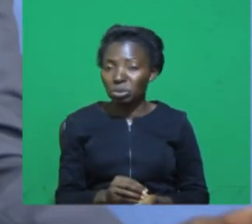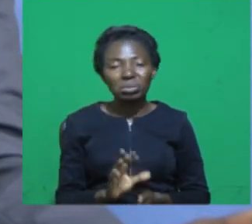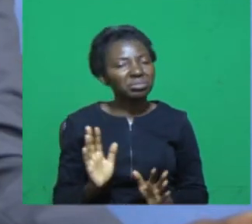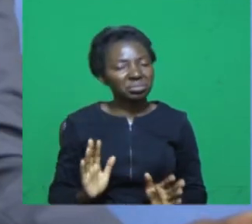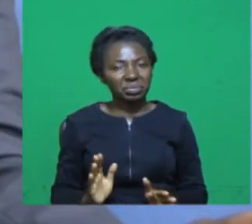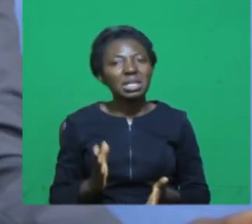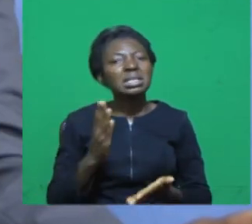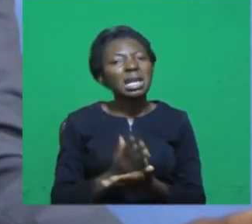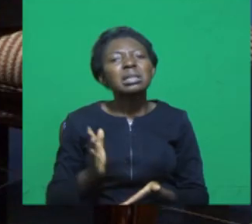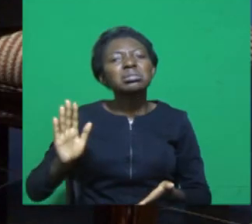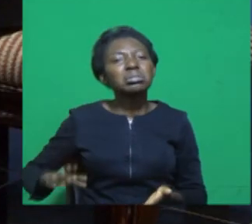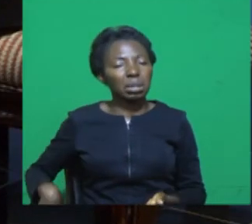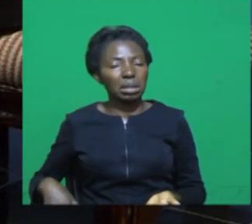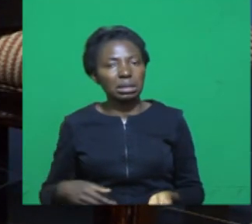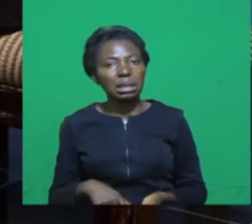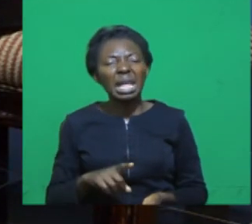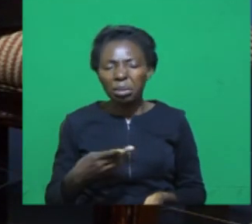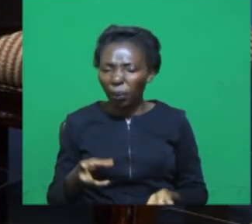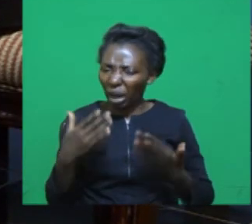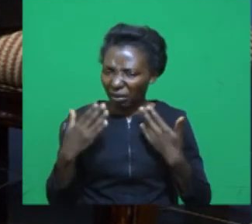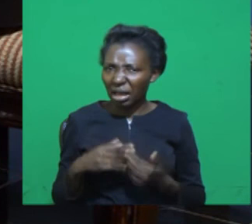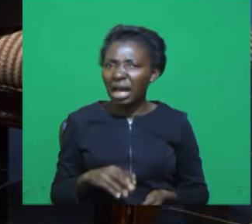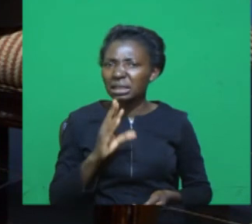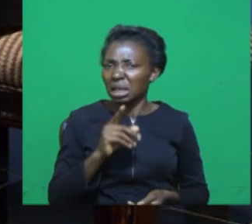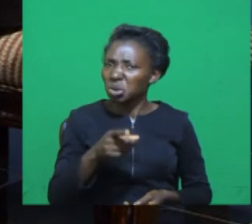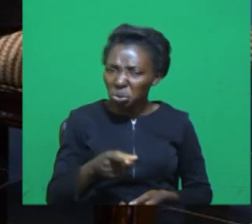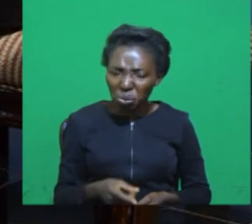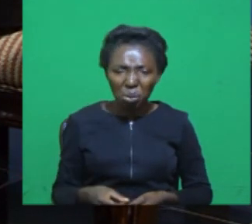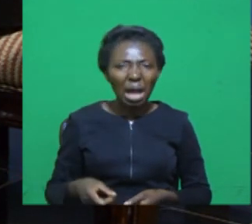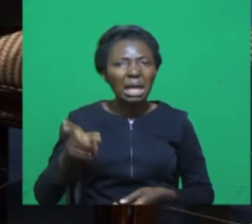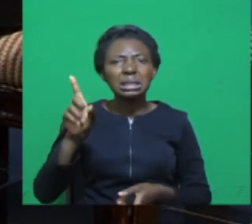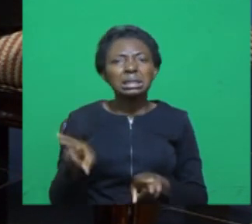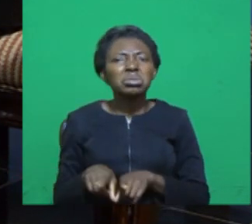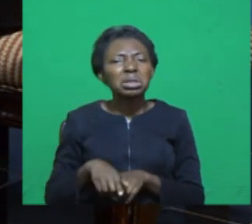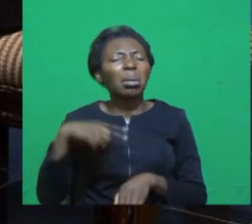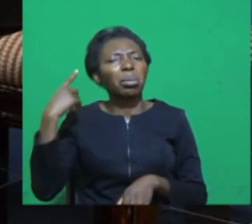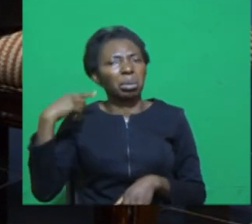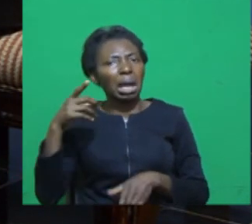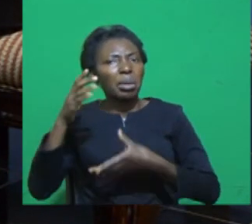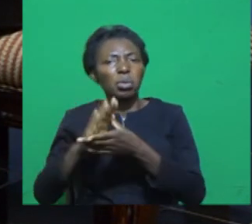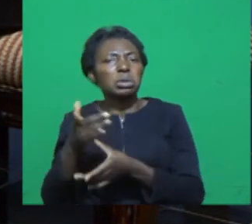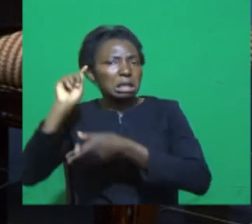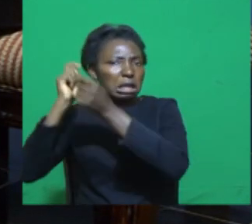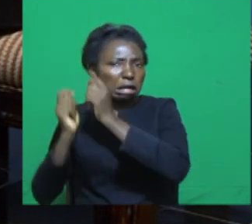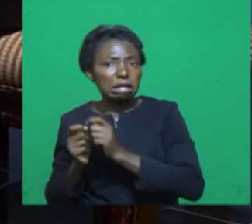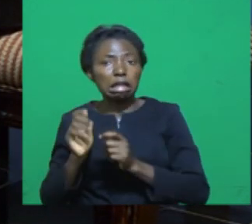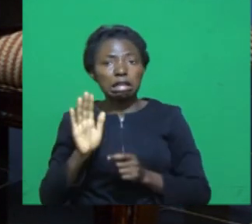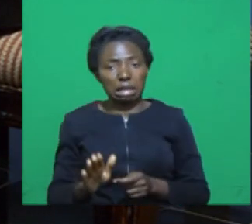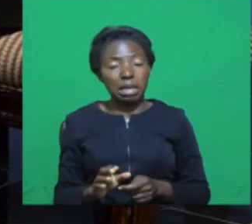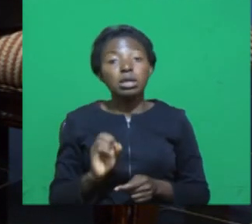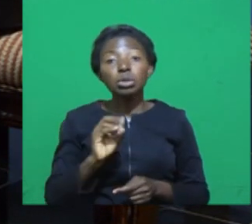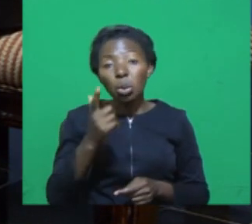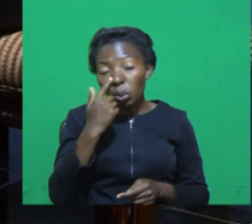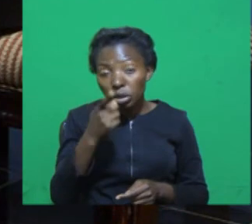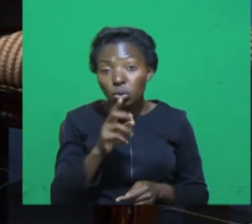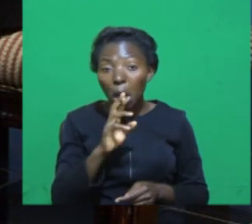zvikayemurika, zvaitova zvinhu zvisingayemurike kugarisana. Handiti mazviona. Saka chinodiwa manje kana munhu wamwana